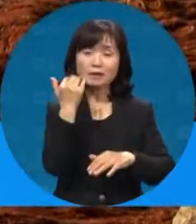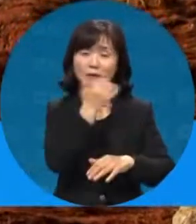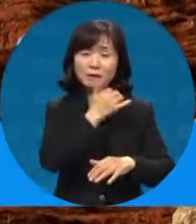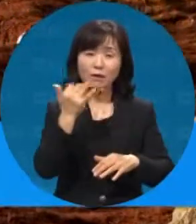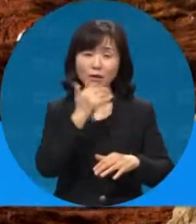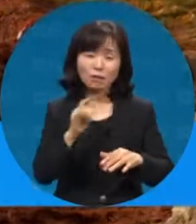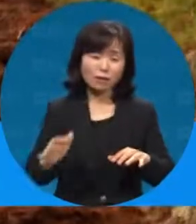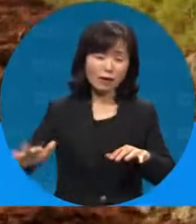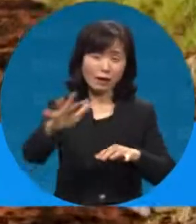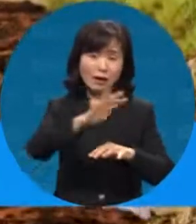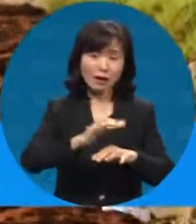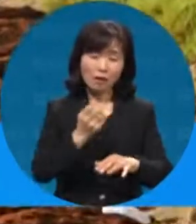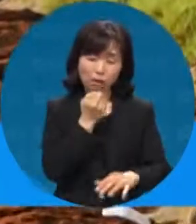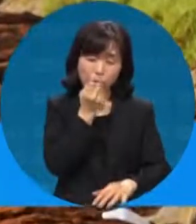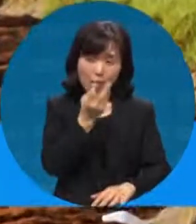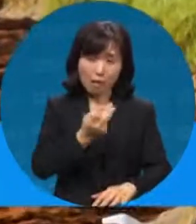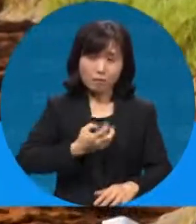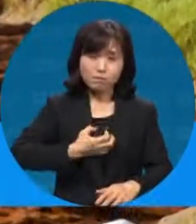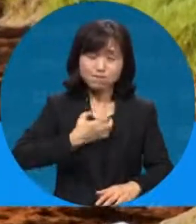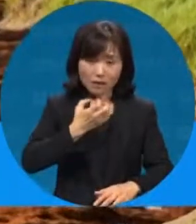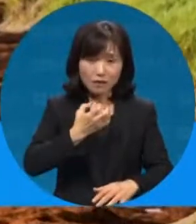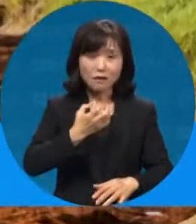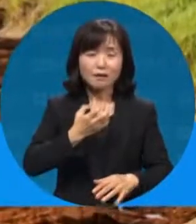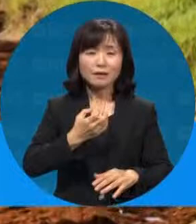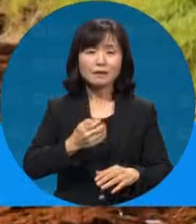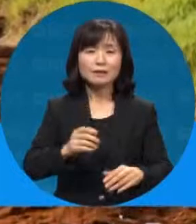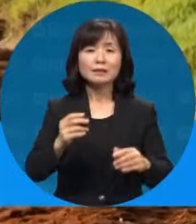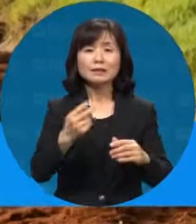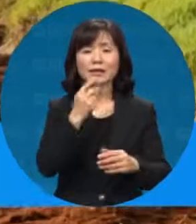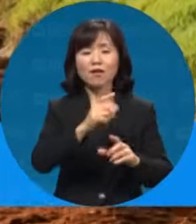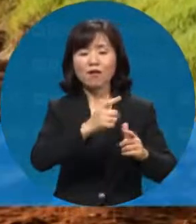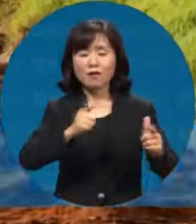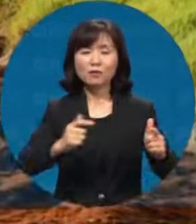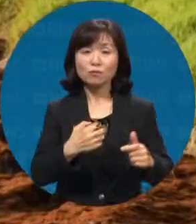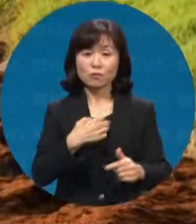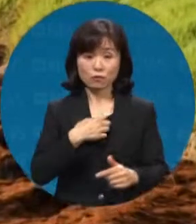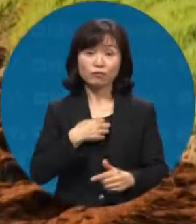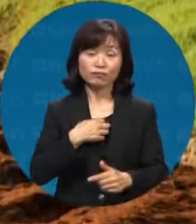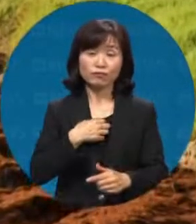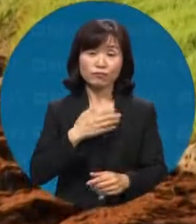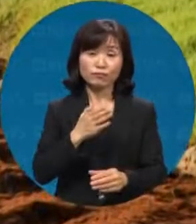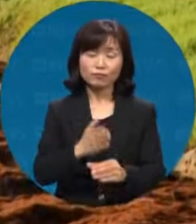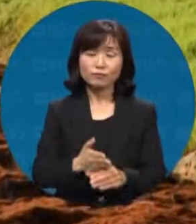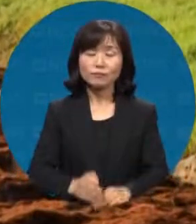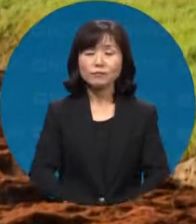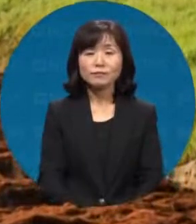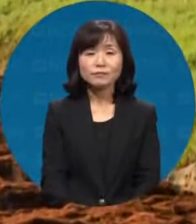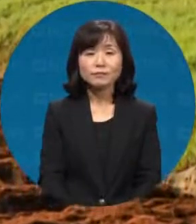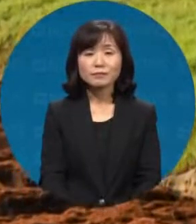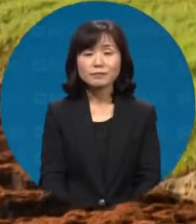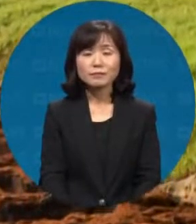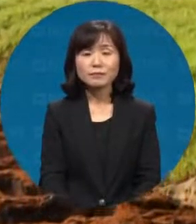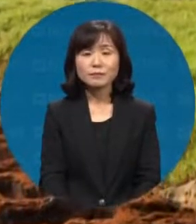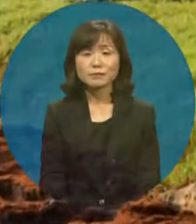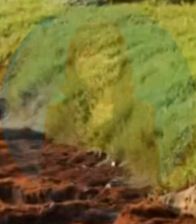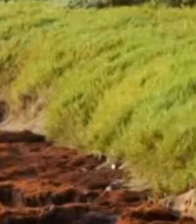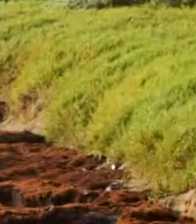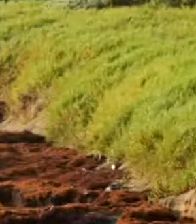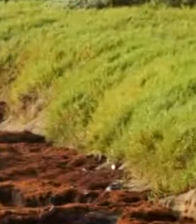변하고 악취나는 독성가스마저 내뿜으며 생태계를 위협하고 있습니다. 지금까지 글로벌 브리핑이었습니다.